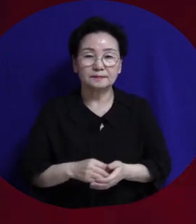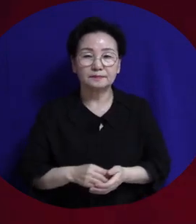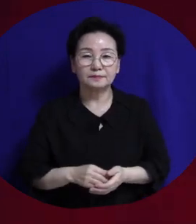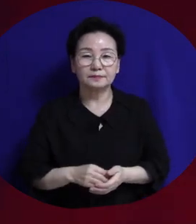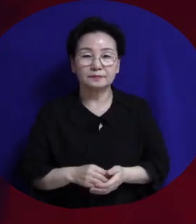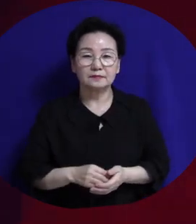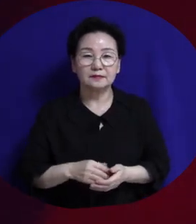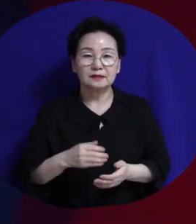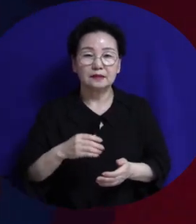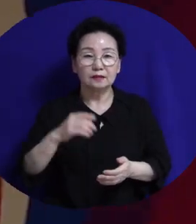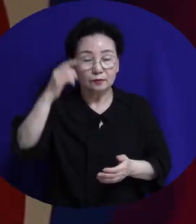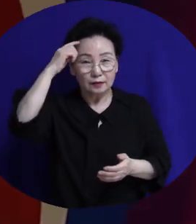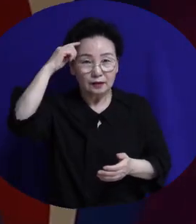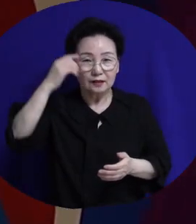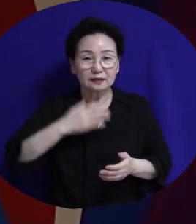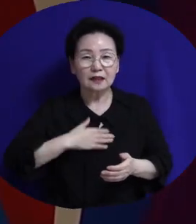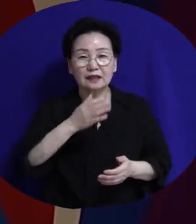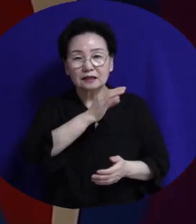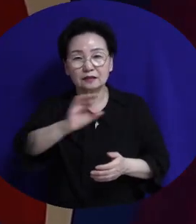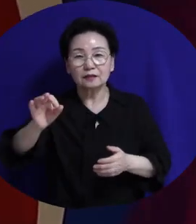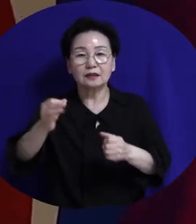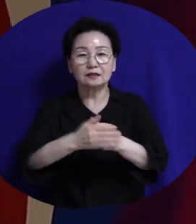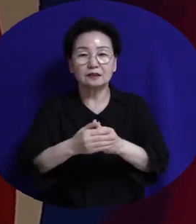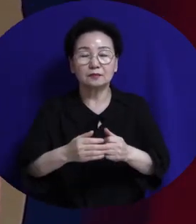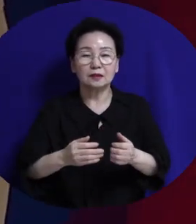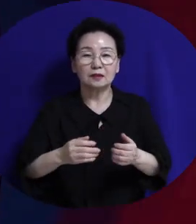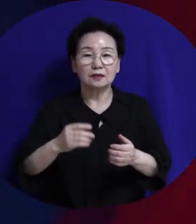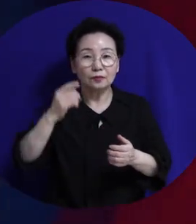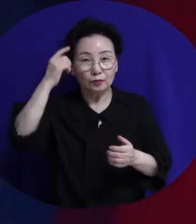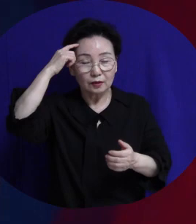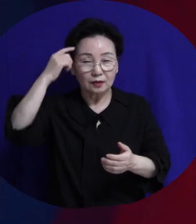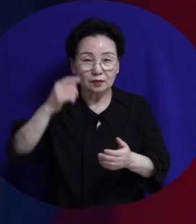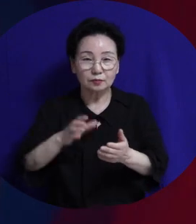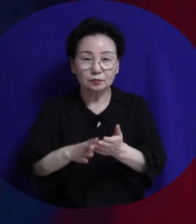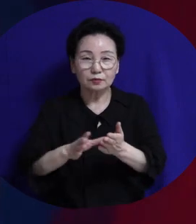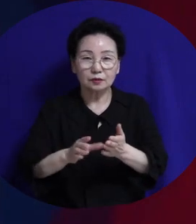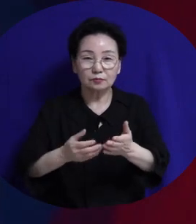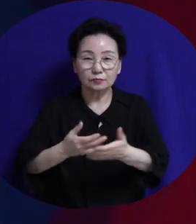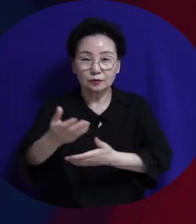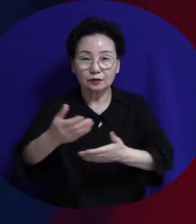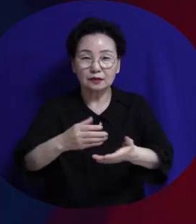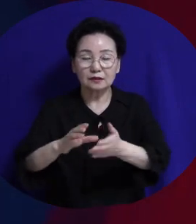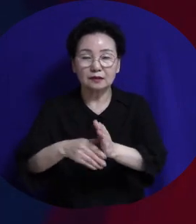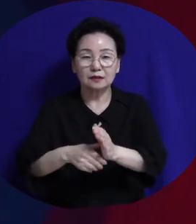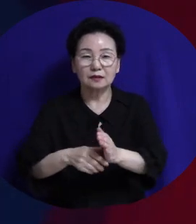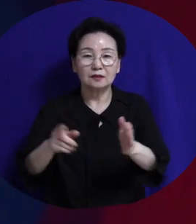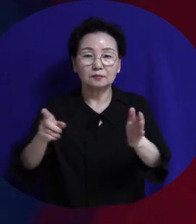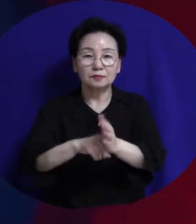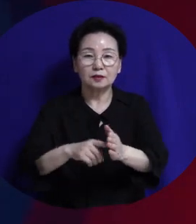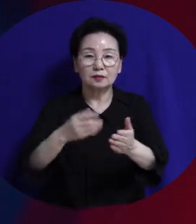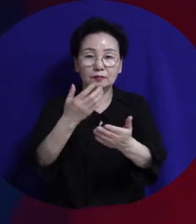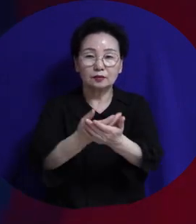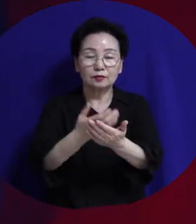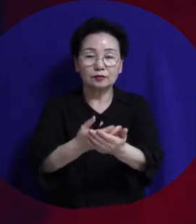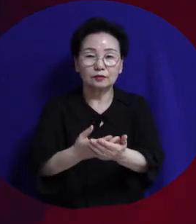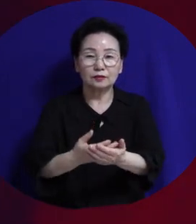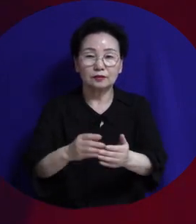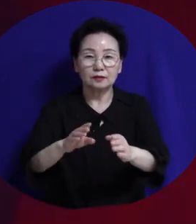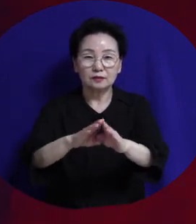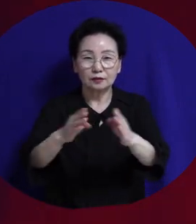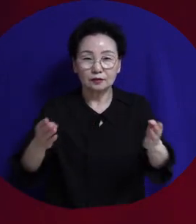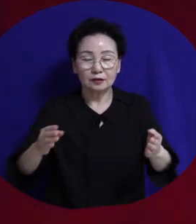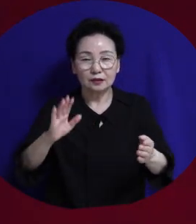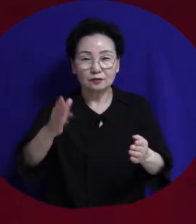그래 나를 인정하기 때문이에요. 왜 무역을 하려면 신용장을 열어야 할까요? 은행에서 보증을 서줘야 된단